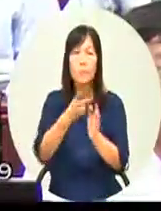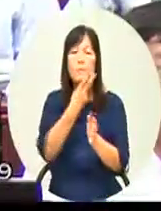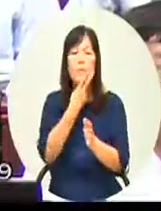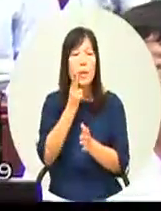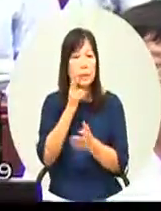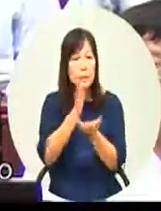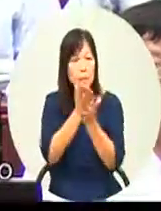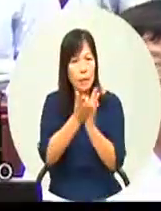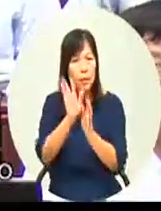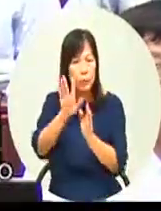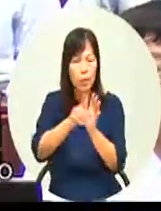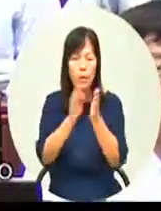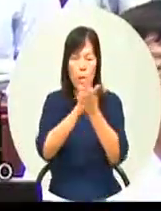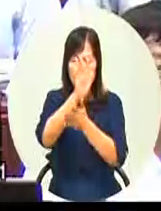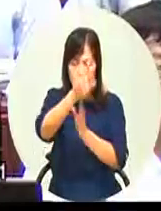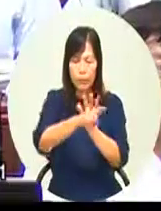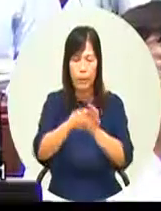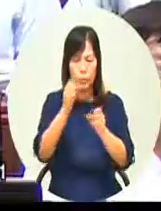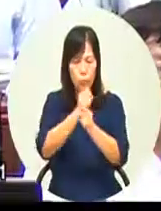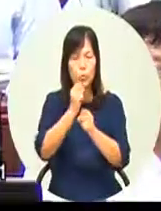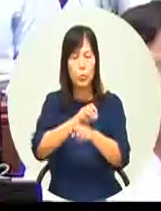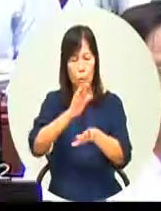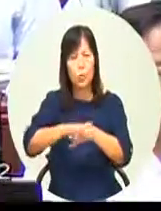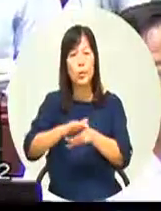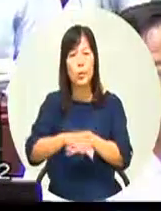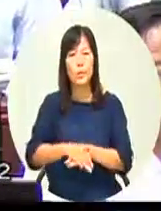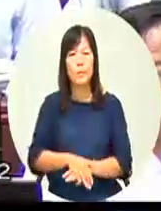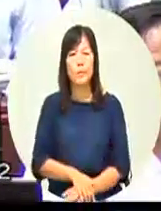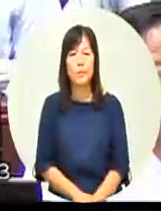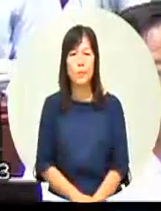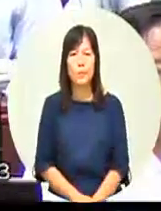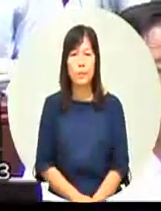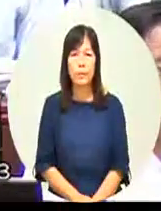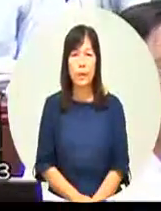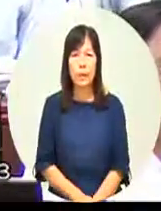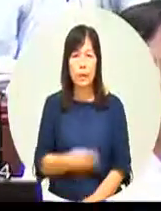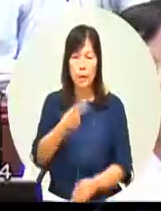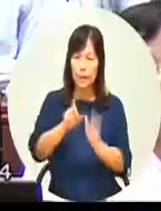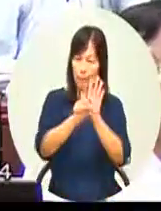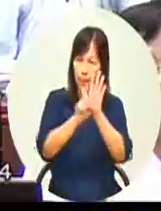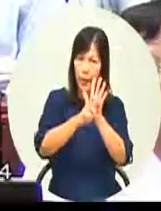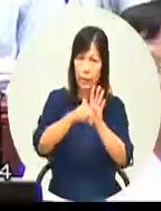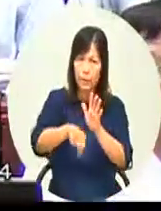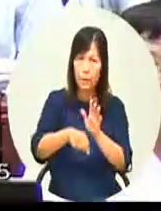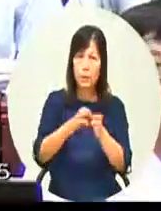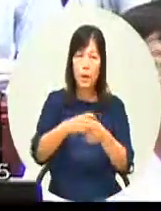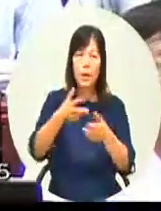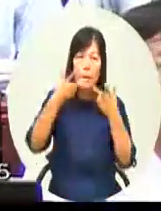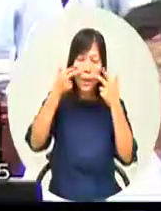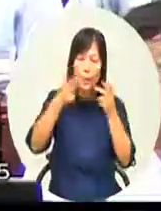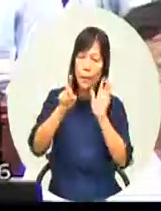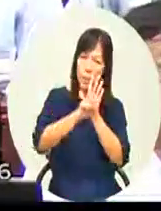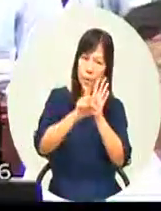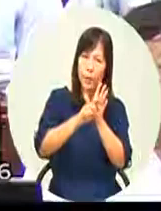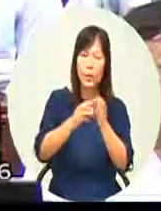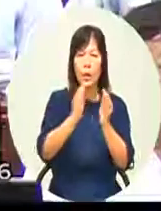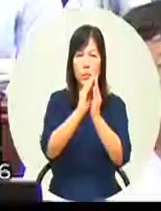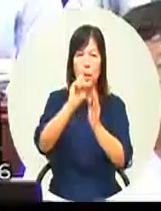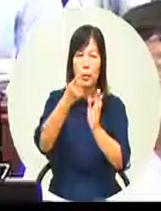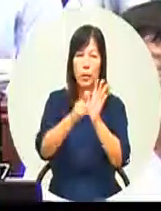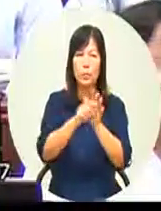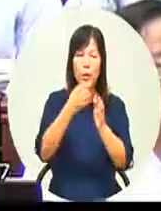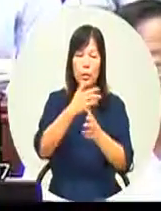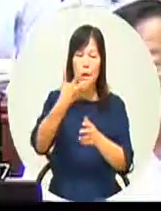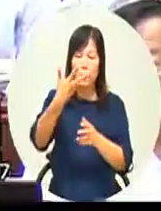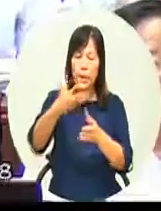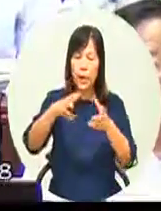些都是我们未来可以发展的部分。另外呢，当然在表演的部分，还有一些原住民的表演，我们桃园有很好的八部合